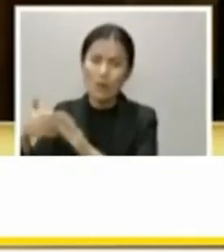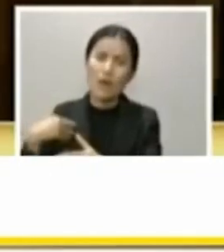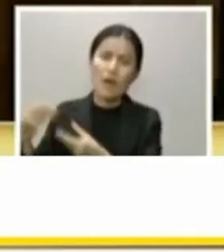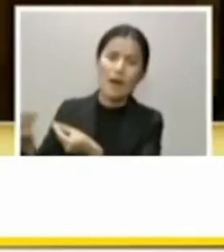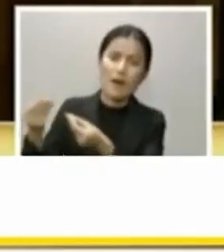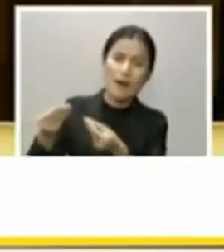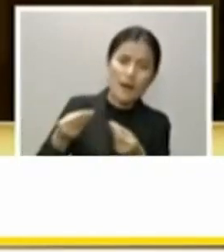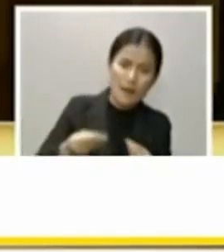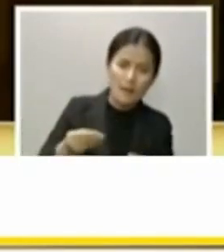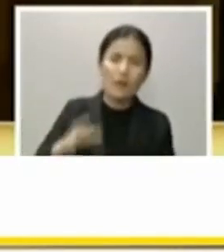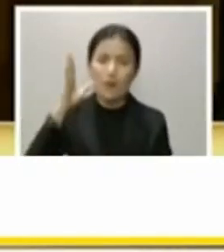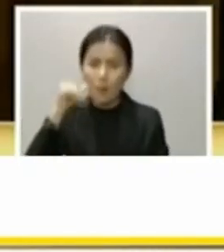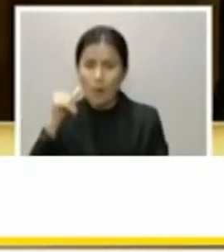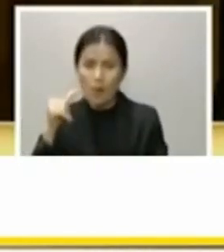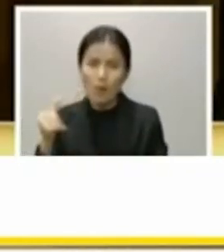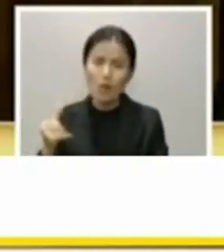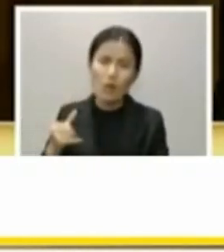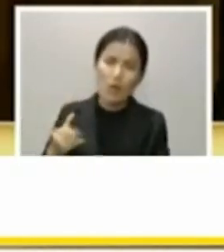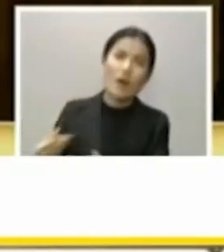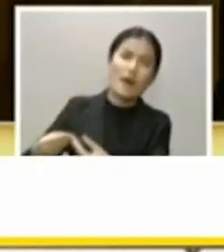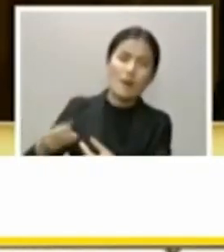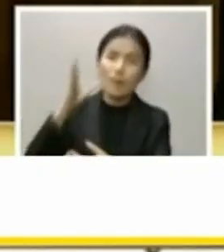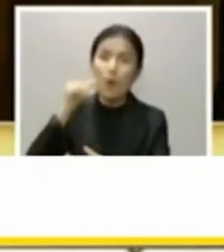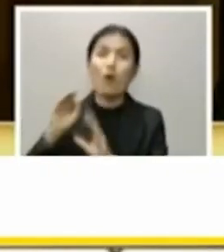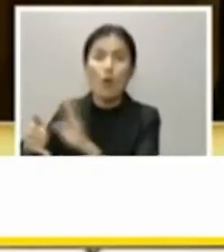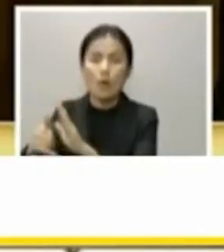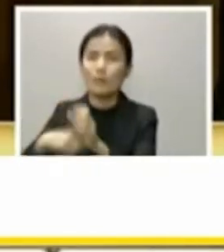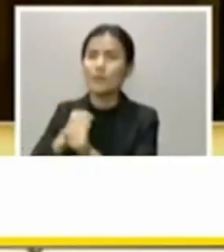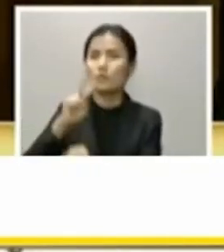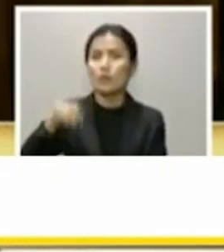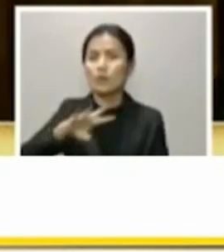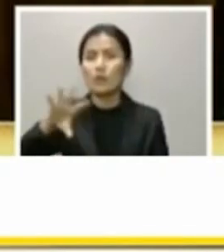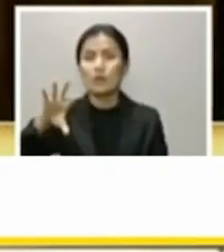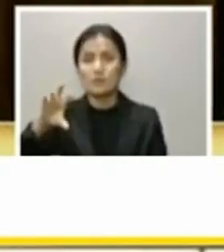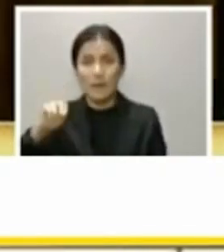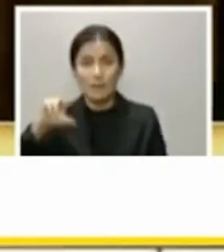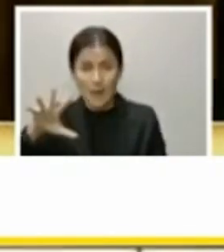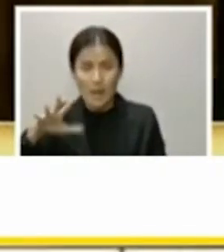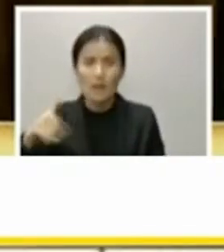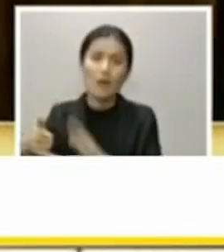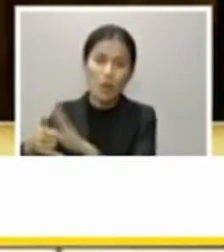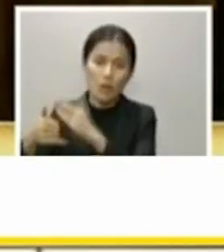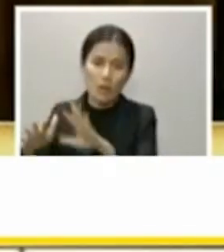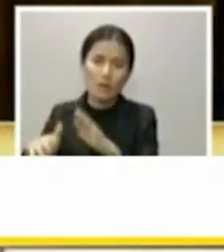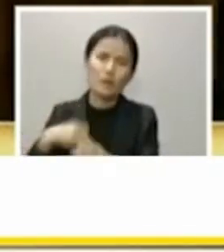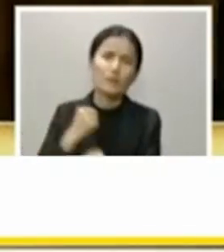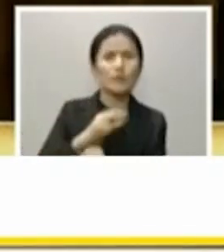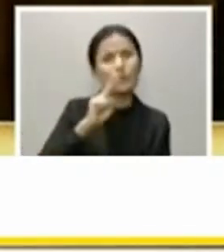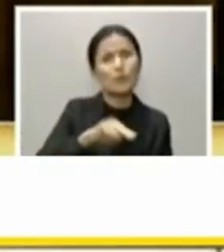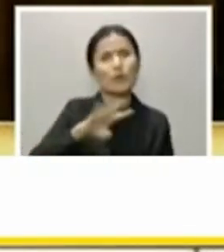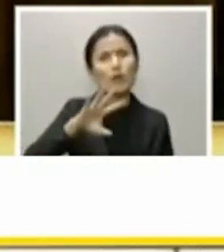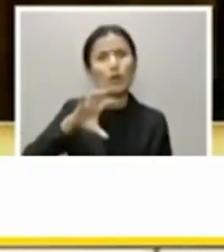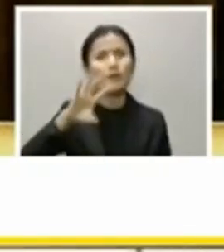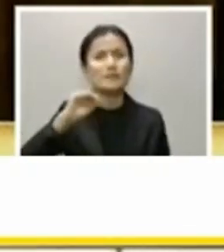มดก็เป็นของพ่อผมปี2535ใช่ไหมแล้วก็เสร็จแล้วก็มีการช่วงนั้นก็มีช่วง40ด้วยด้วย